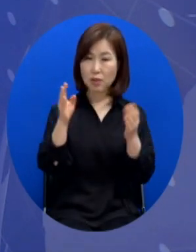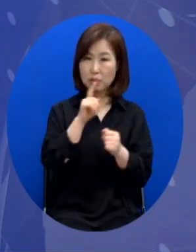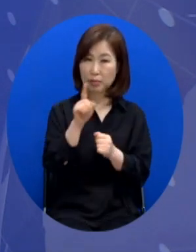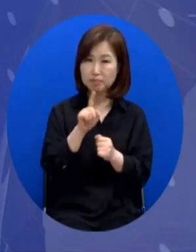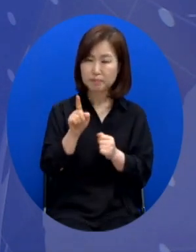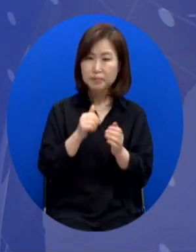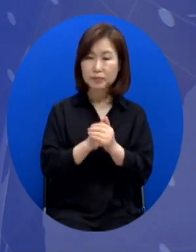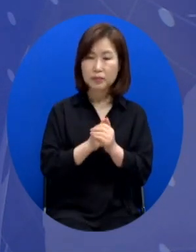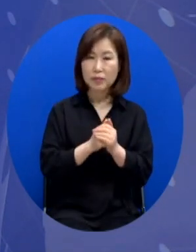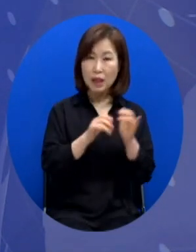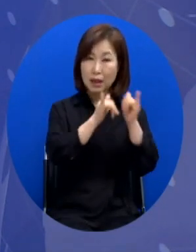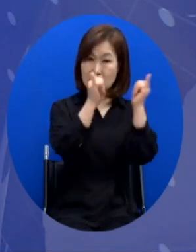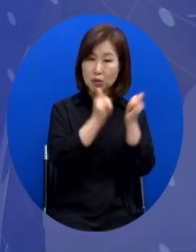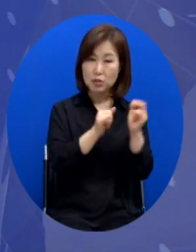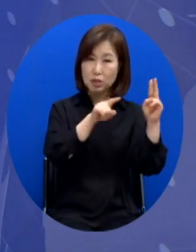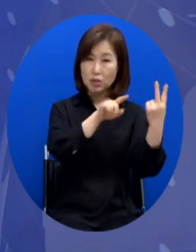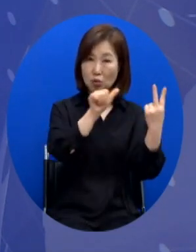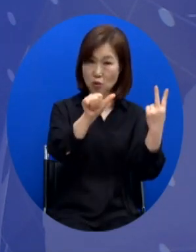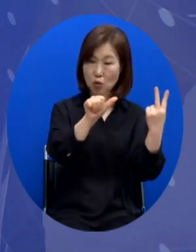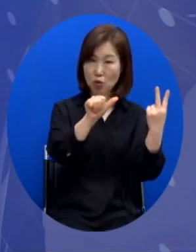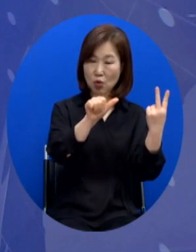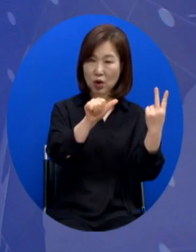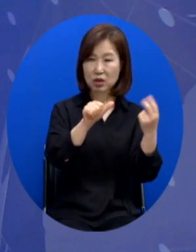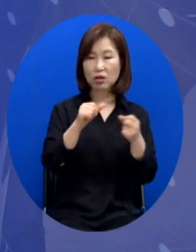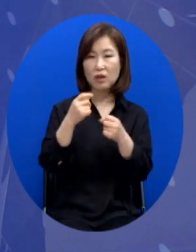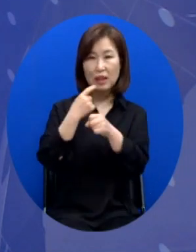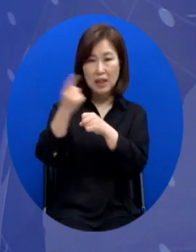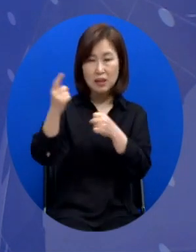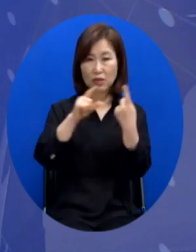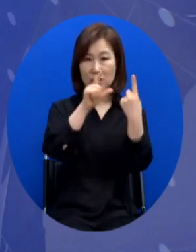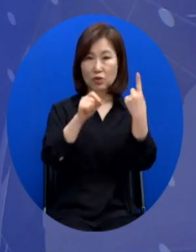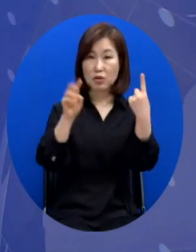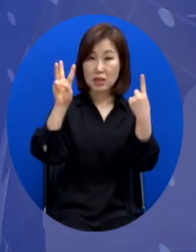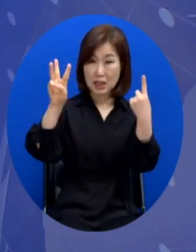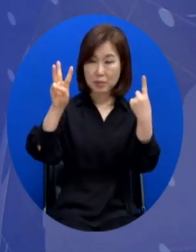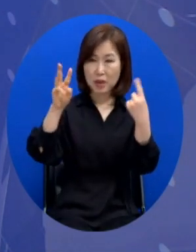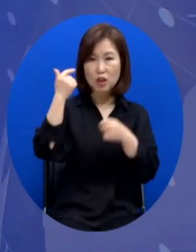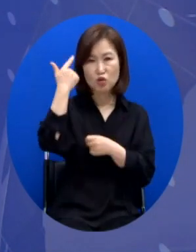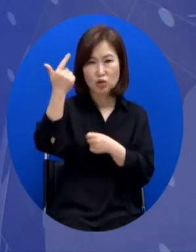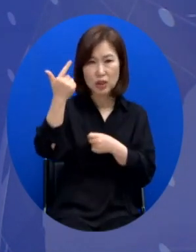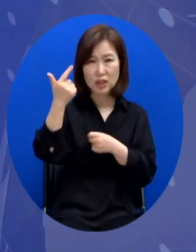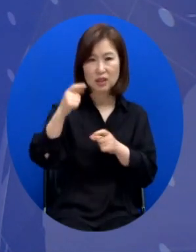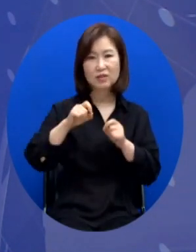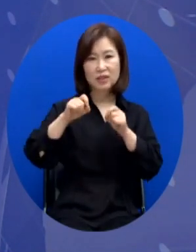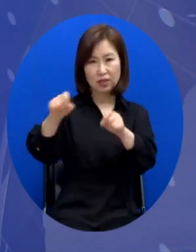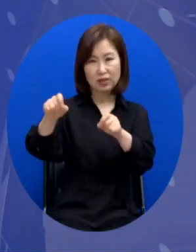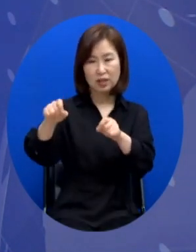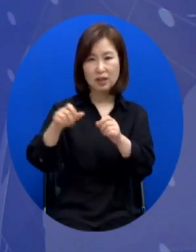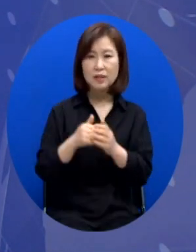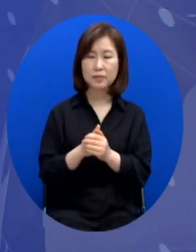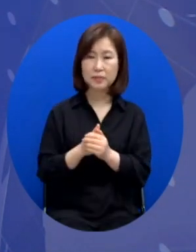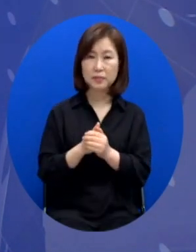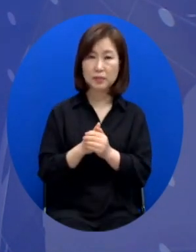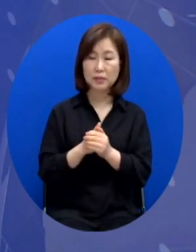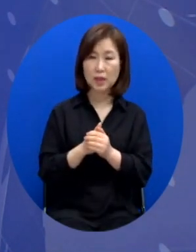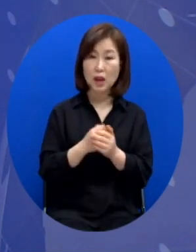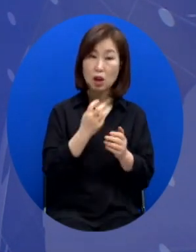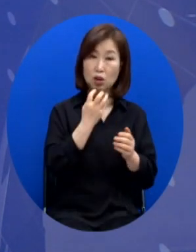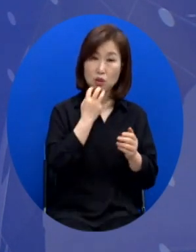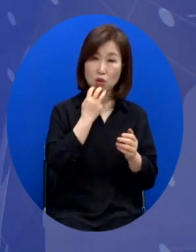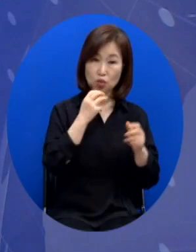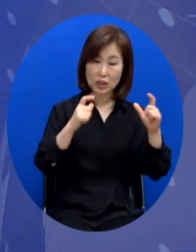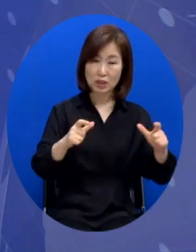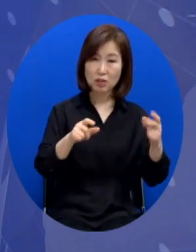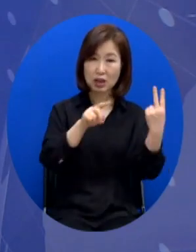수도권의 사회적 거리두기 2.5단계를 내년 1월 3일까지 6일 더 연장하기로 했습니다. 비수도권에 적용 중인